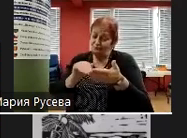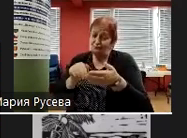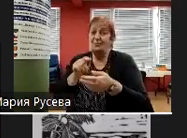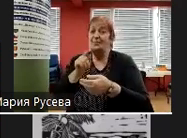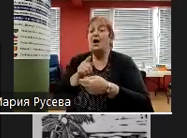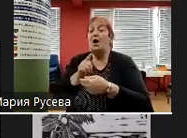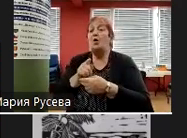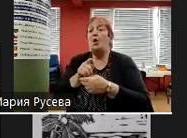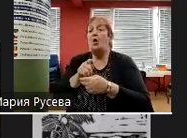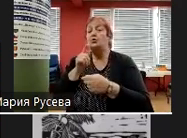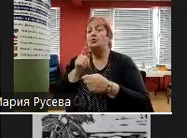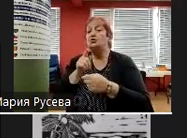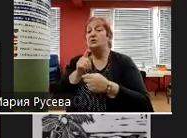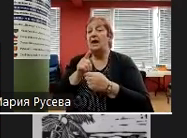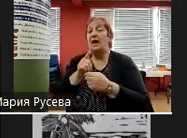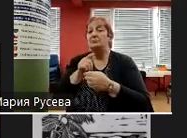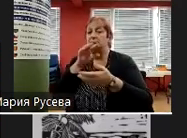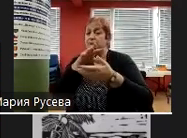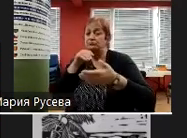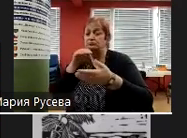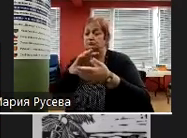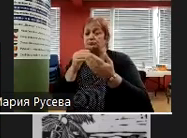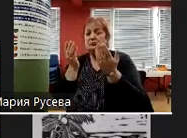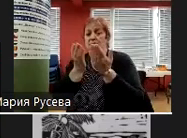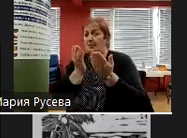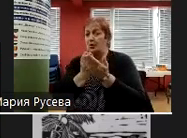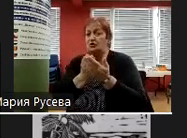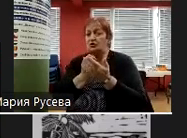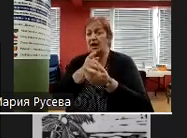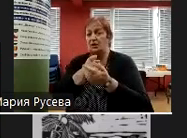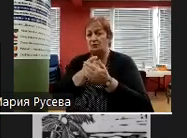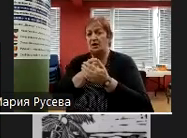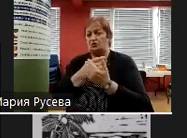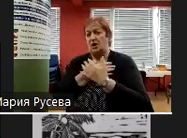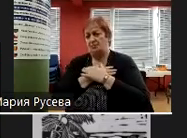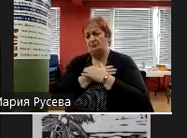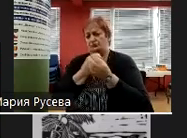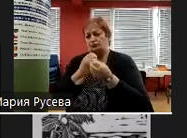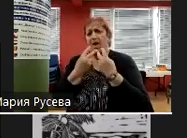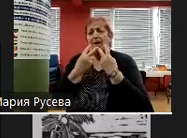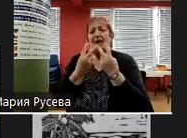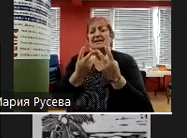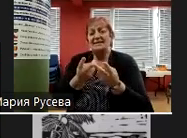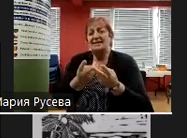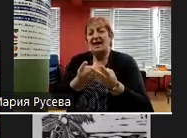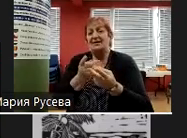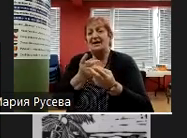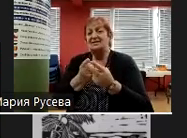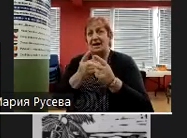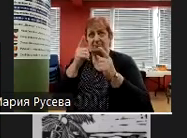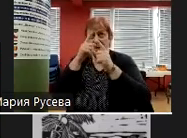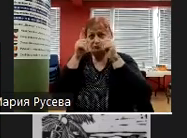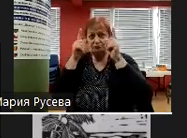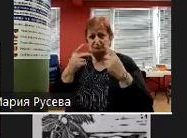който екранният четец ще прочете и човек ще придобие представа за